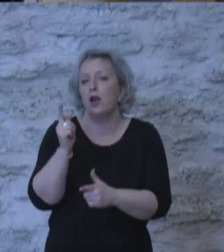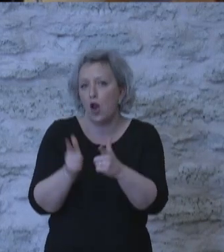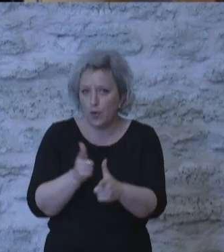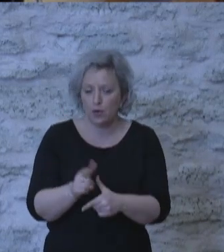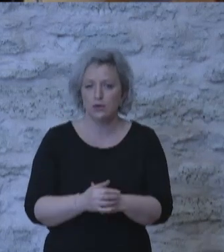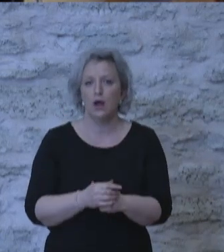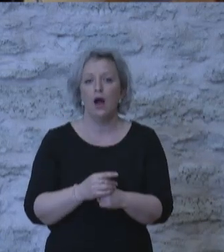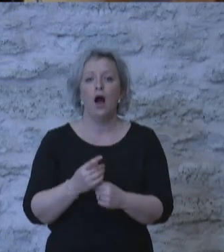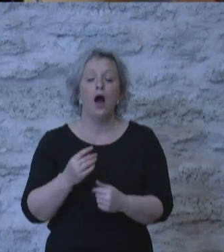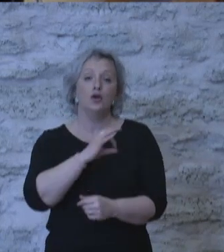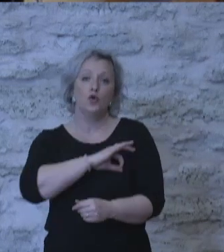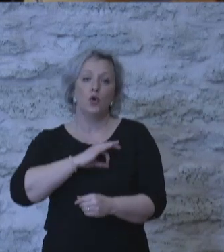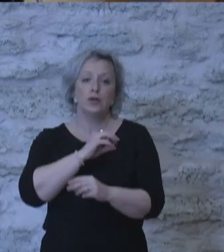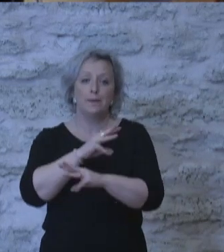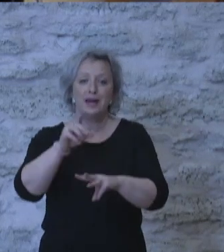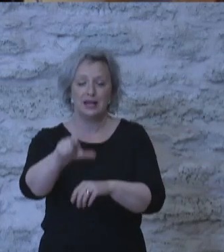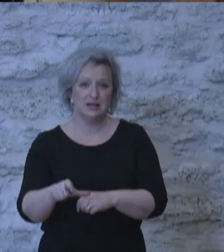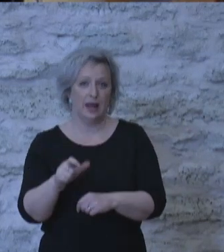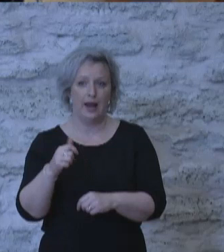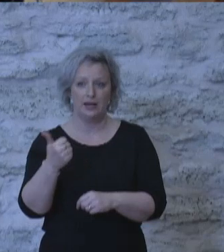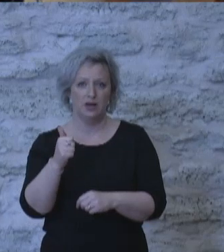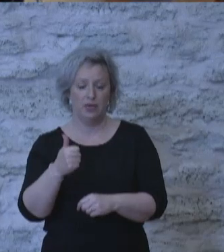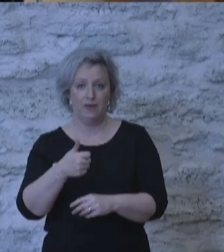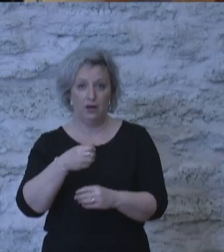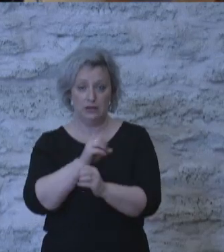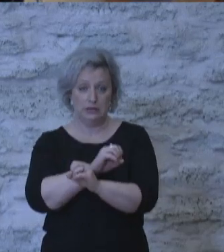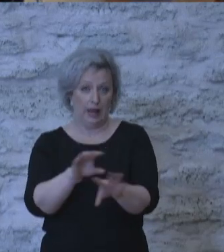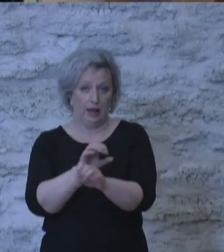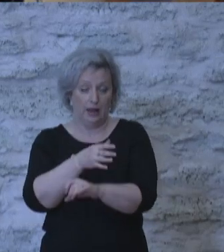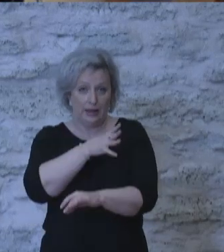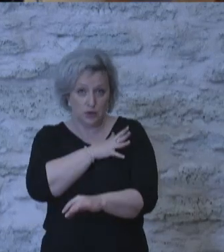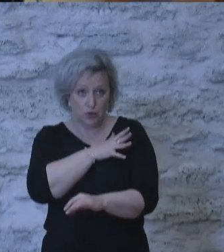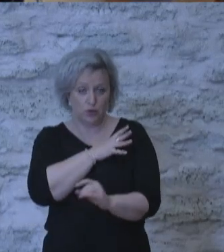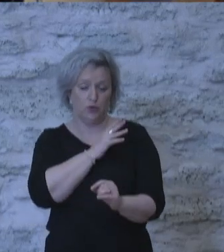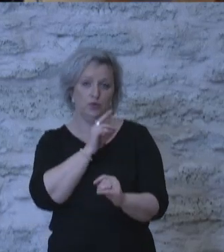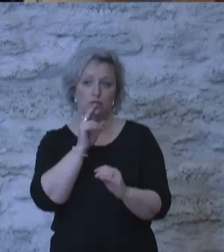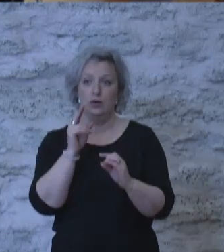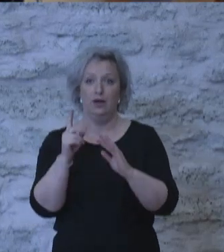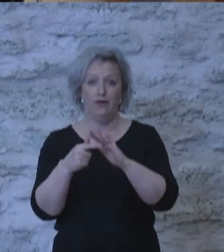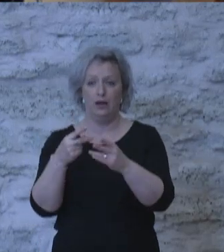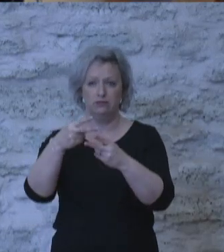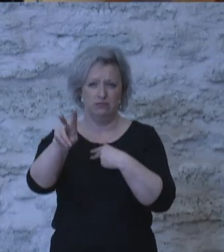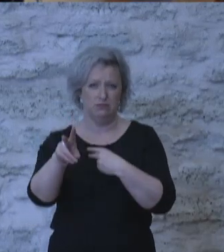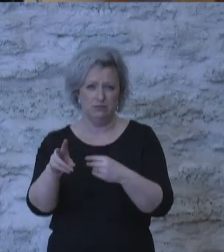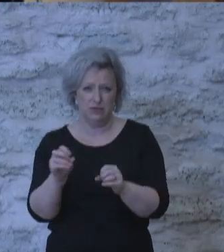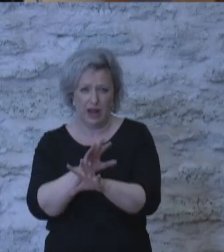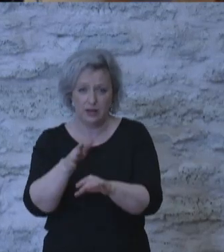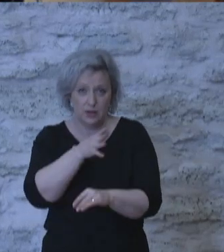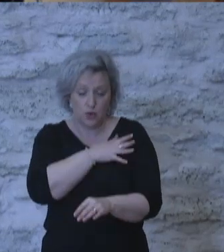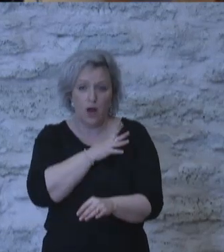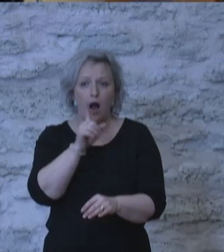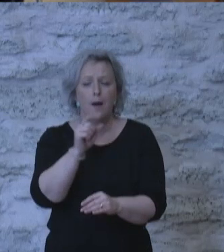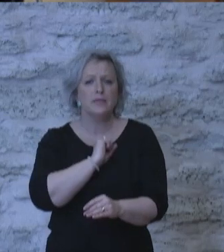nii nagu justiitsminister siin esmaspäeval ei suutnud seda ära seletada ja ei ole mulle keegi teine ka väljaspoolmoliitikat suutnud ära seletada, et miks selleks on vaja